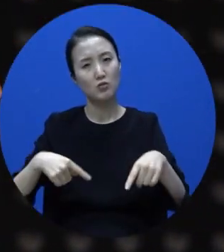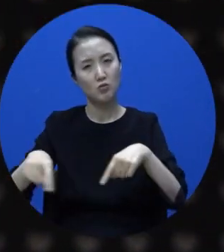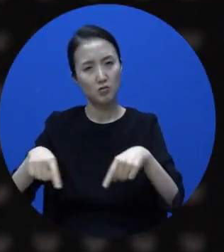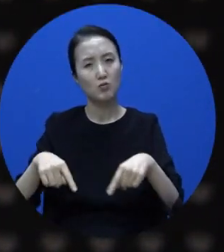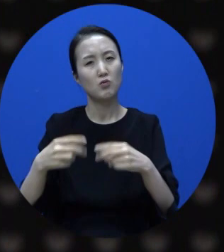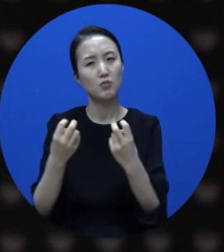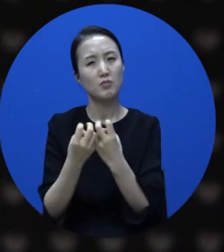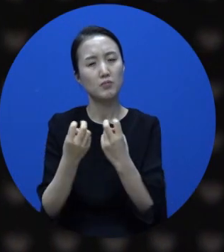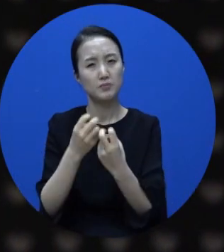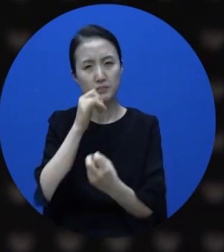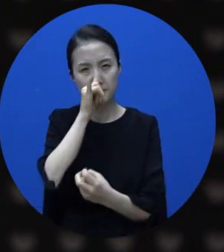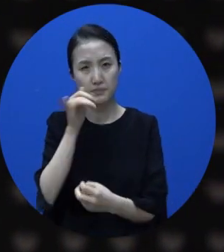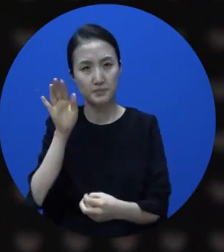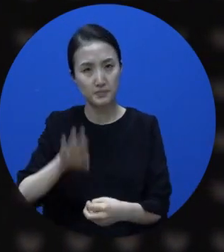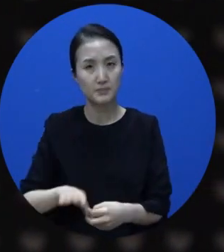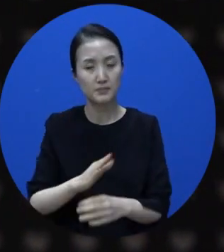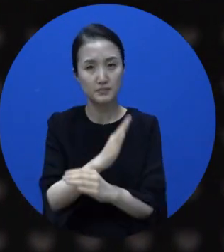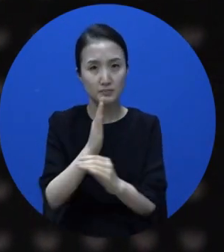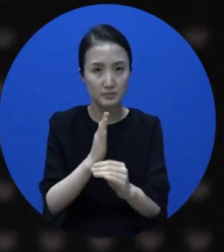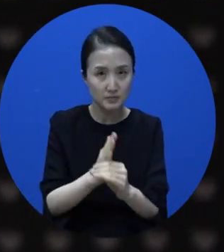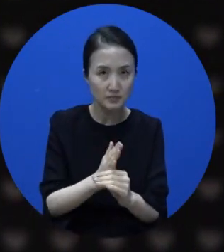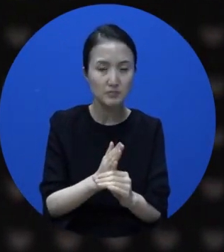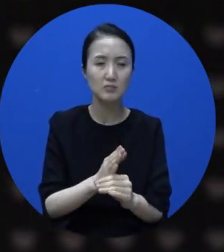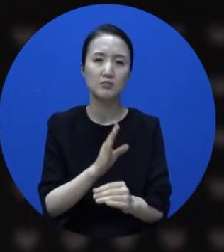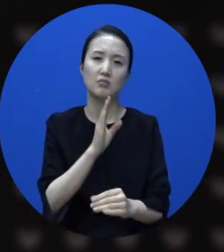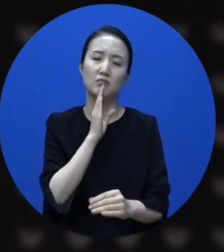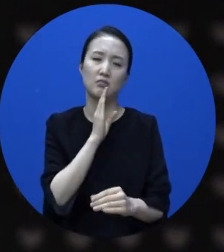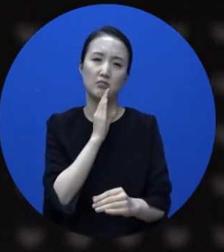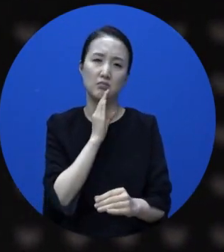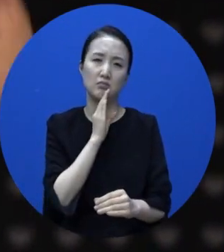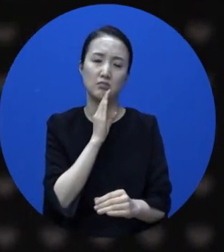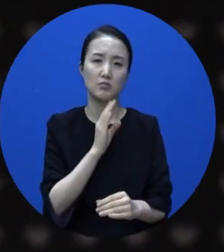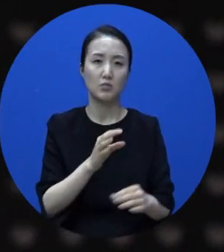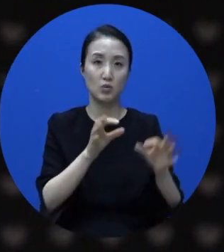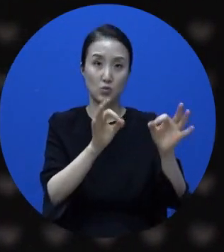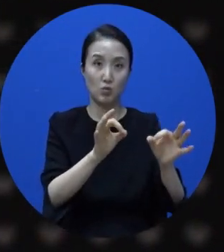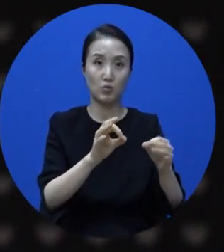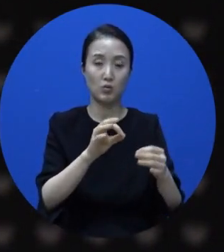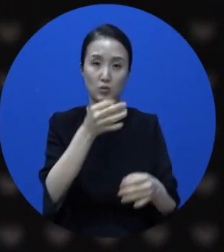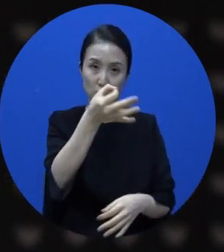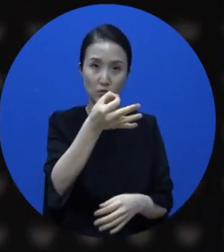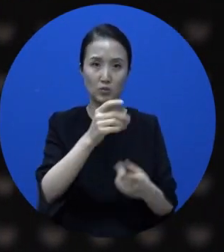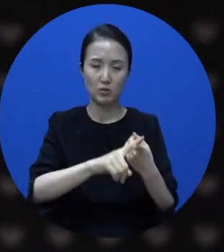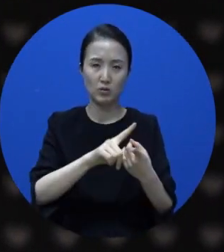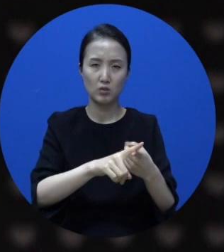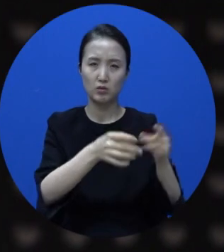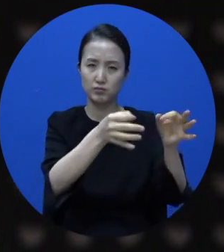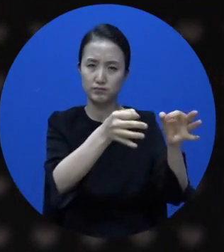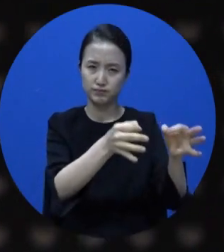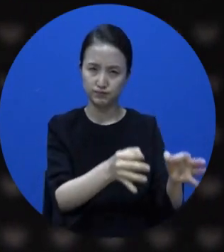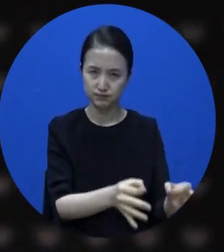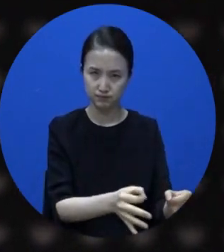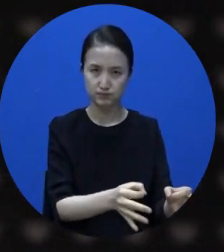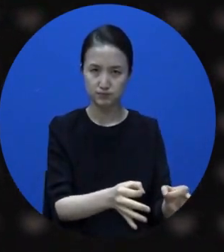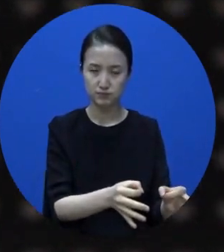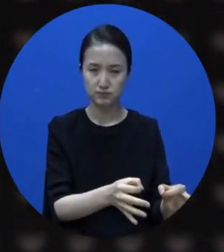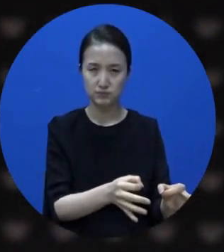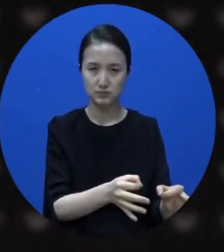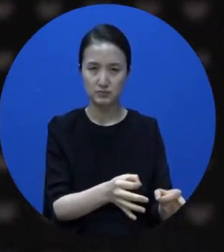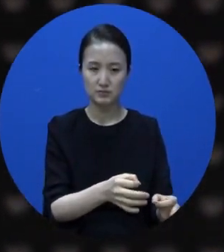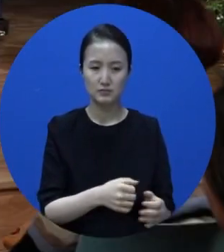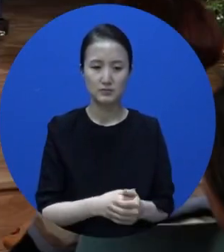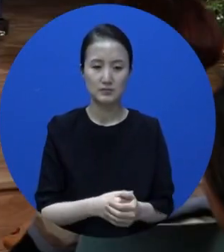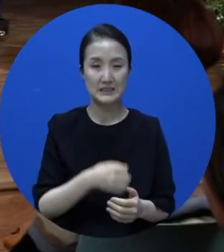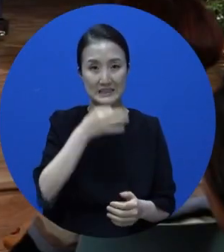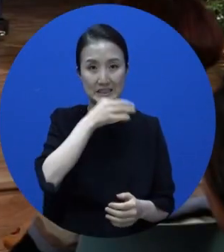정책 중에 기준금리 정책 통화 정책에 있어서는 그 미를 엄청나게 떨어뜨리는 거다 그래서 실제로 어떻게 됩니까